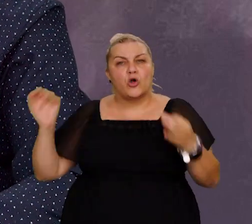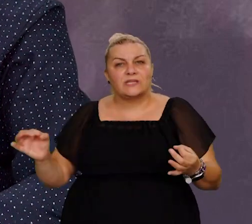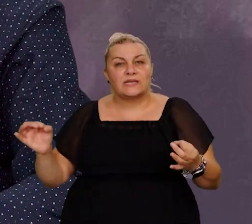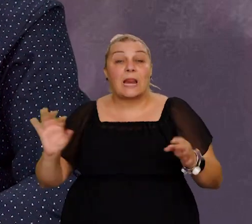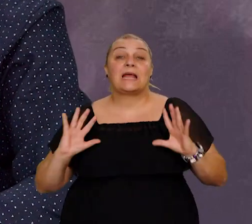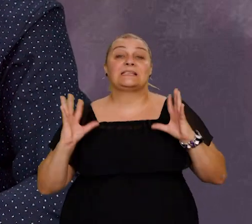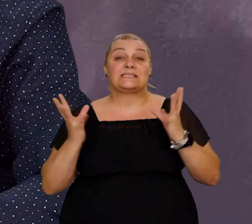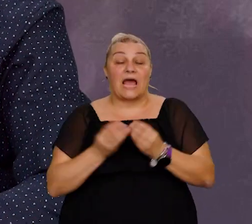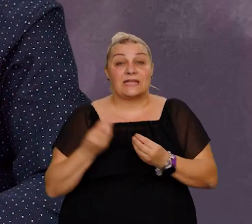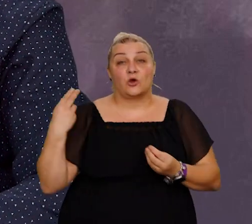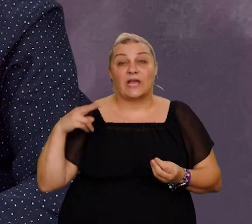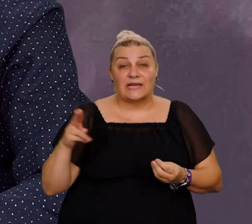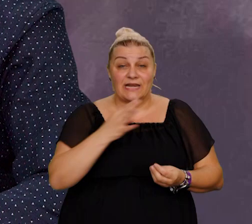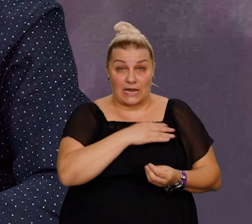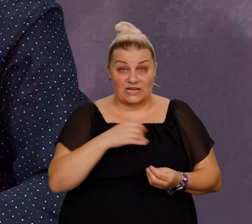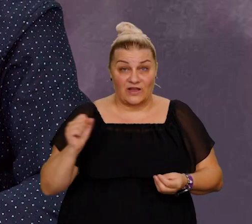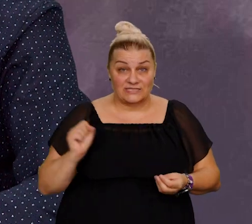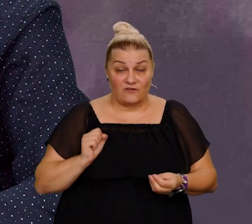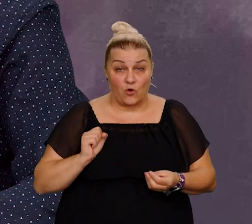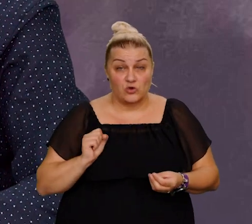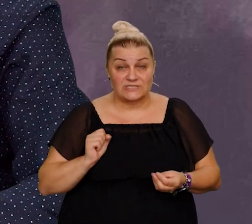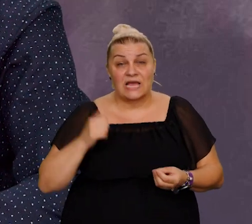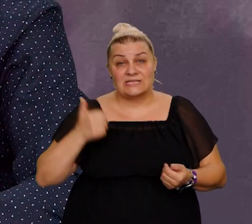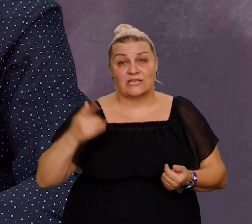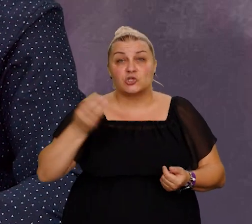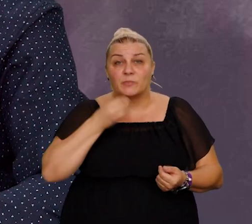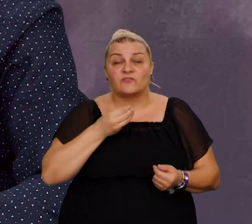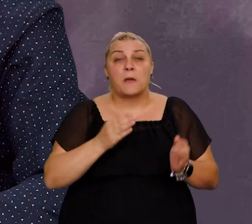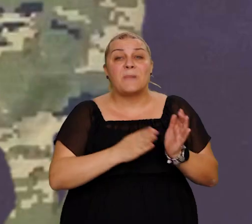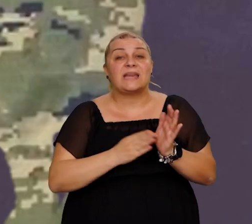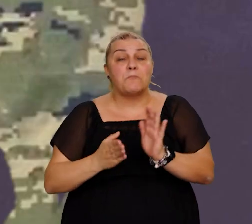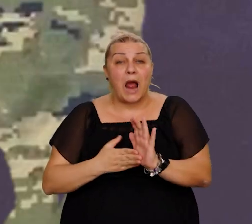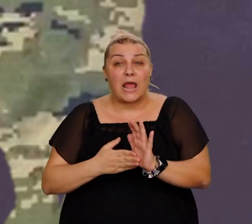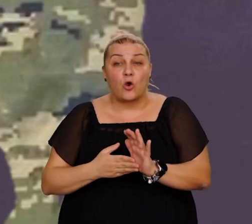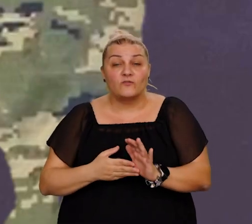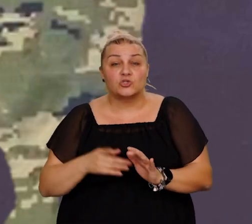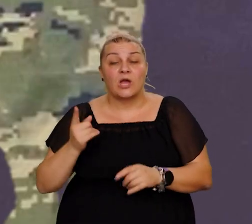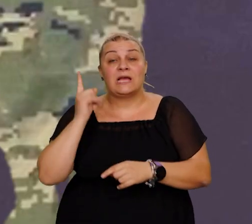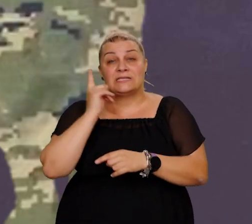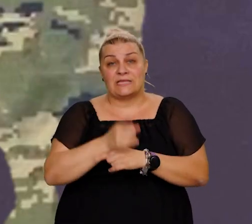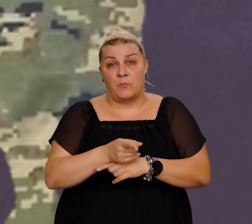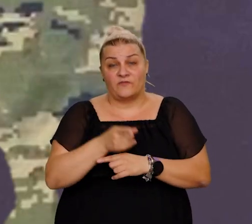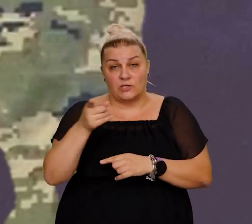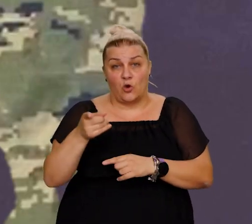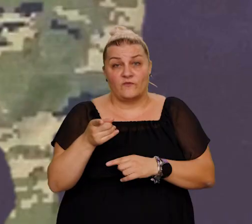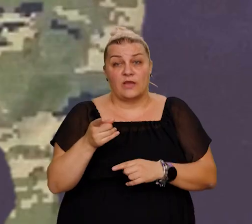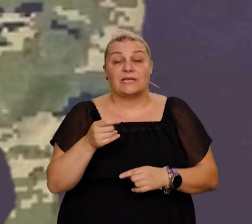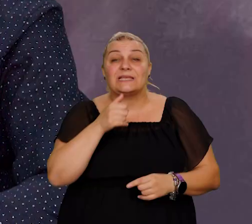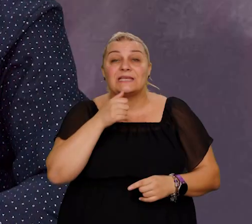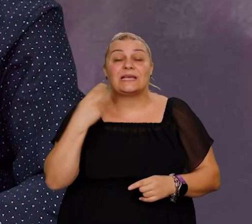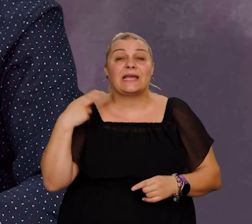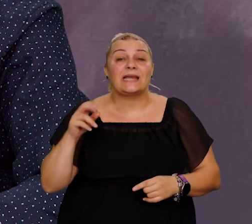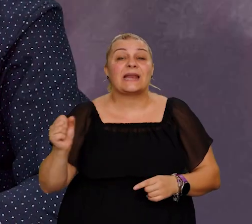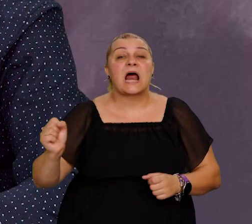ako se ne varam, zajedno general Hrvatske vojske, sadašnji savjetnik predsjednika države Marijan Marejković, zapovjednik 1. gardijske brigade, jedan od